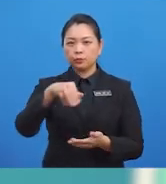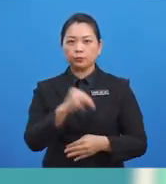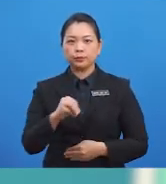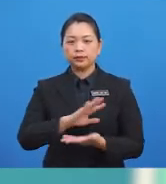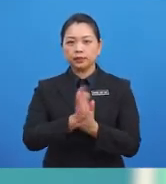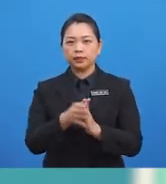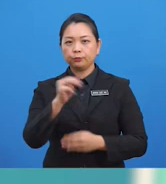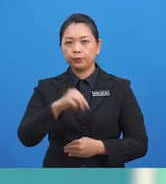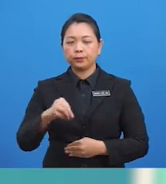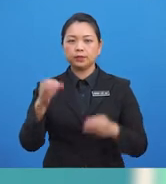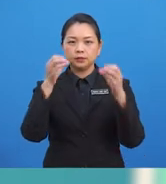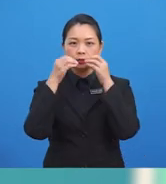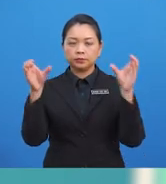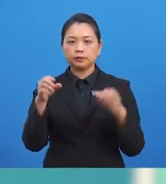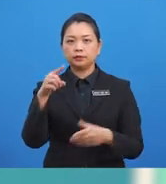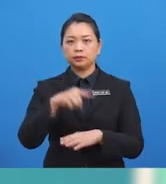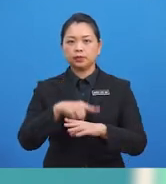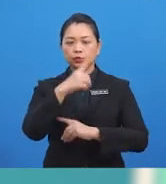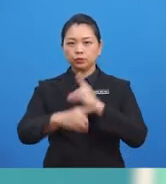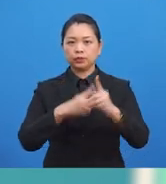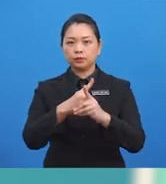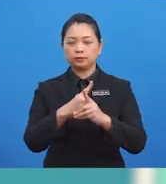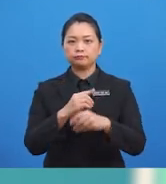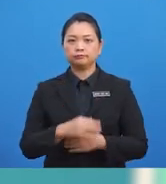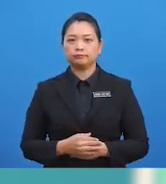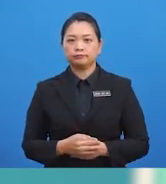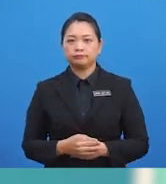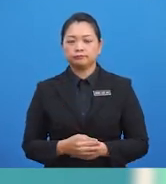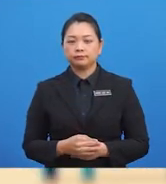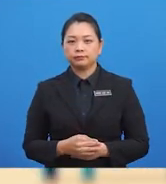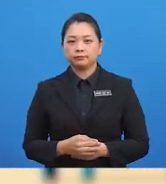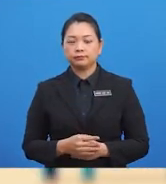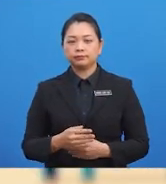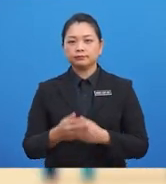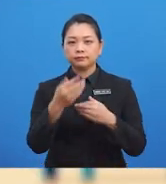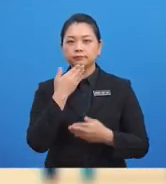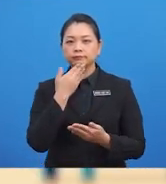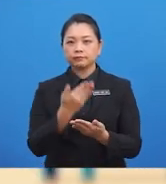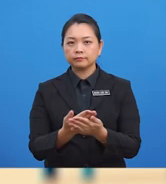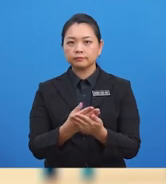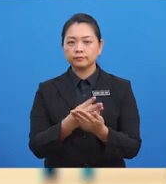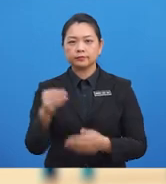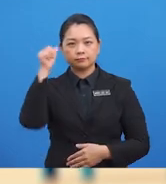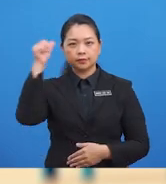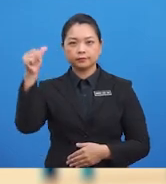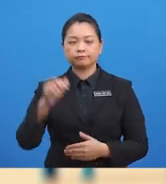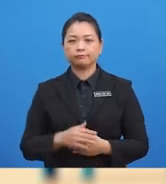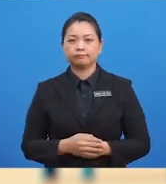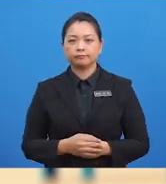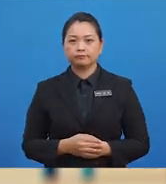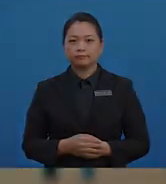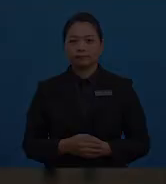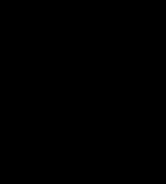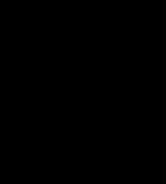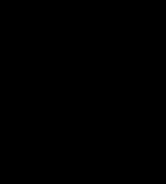murid menjadi murid yang cemerlang di dunia dan akhirat. Terima kasih dan Assalamualaikum.